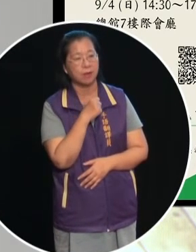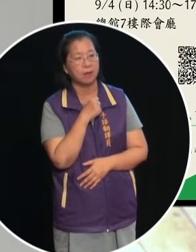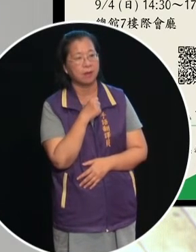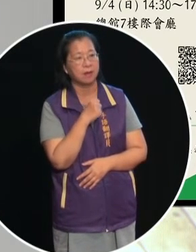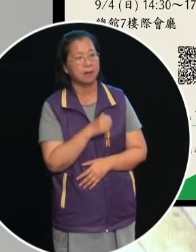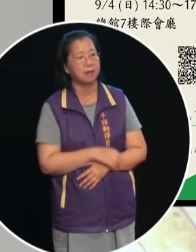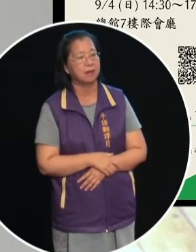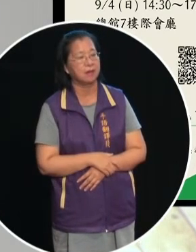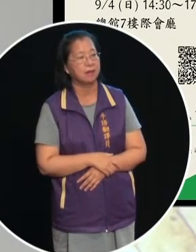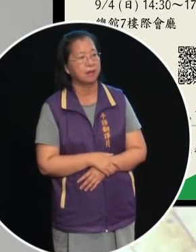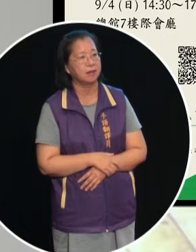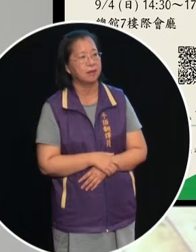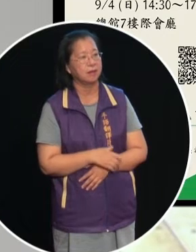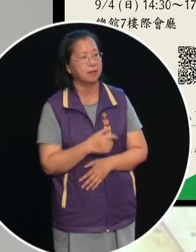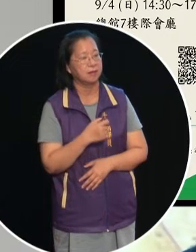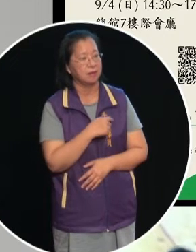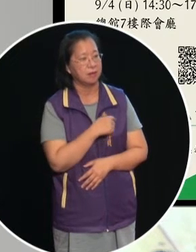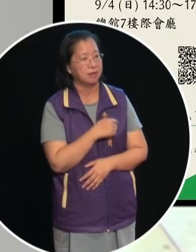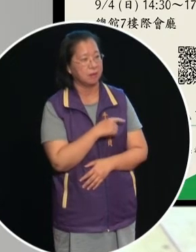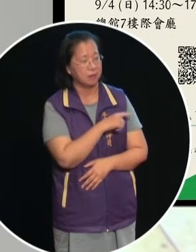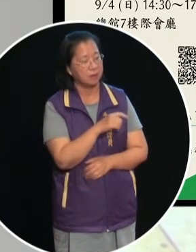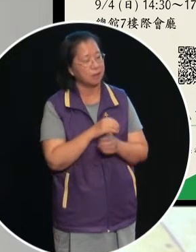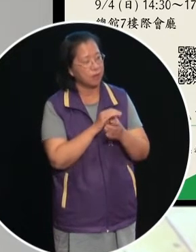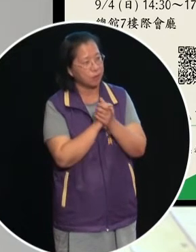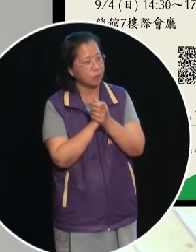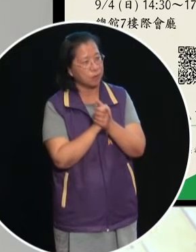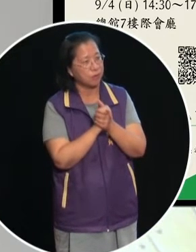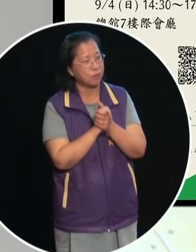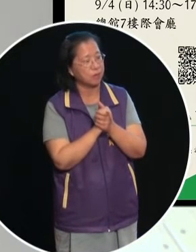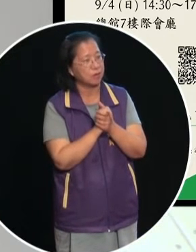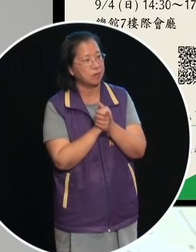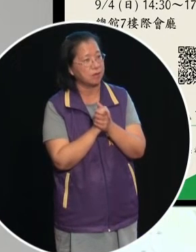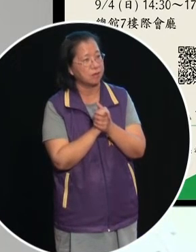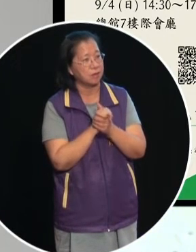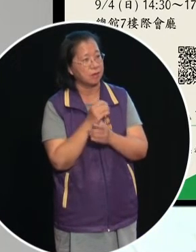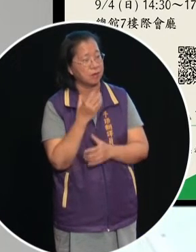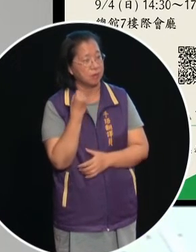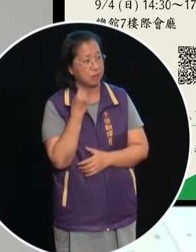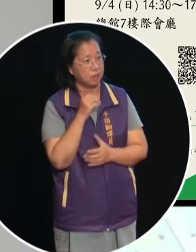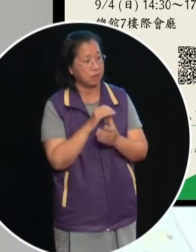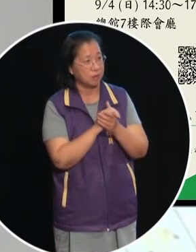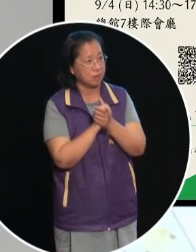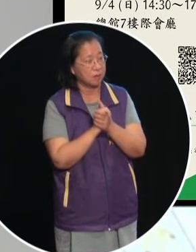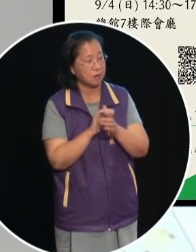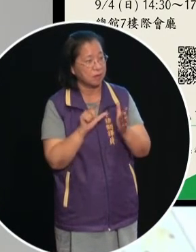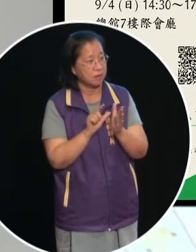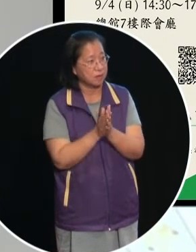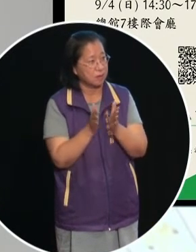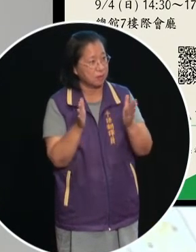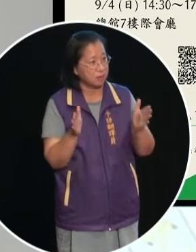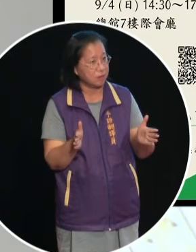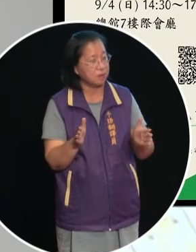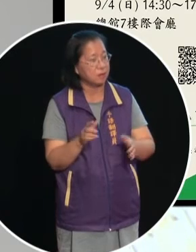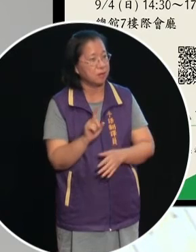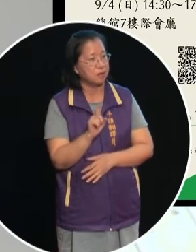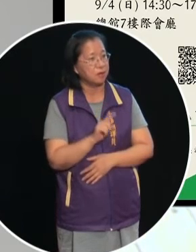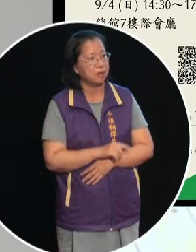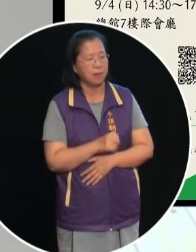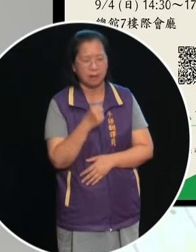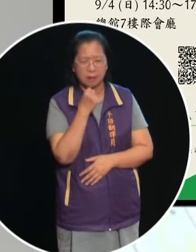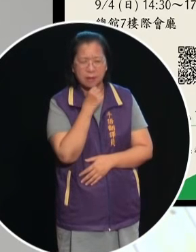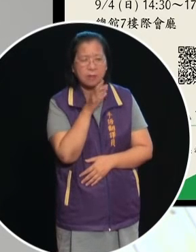努力保持维持现状的表态。那所谓的维持现状是，已经台